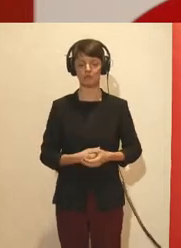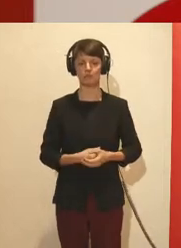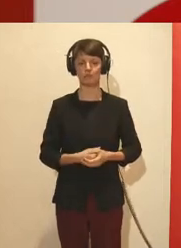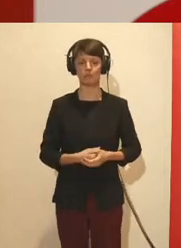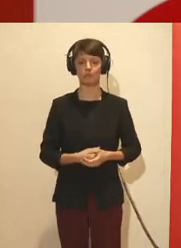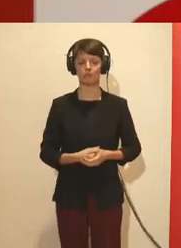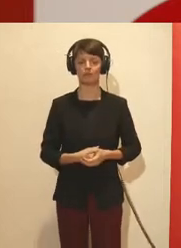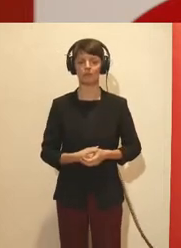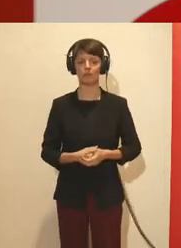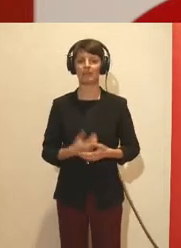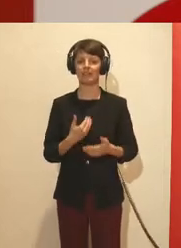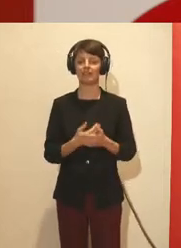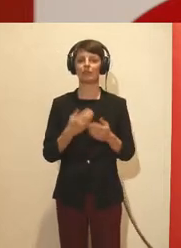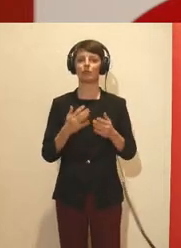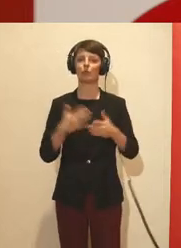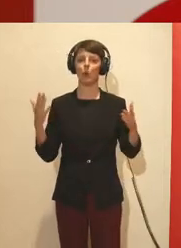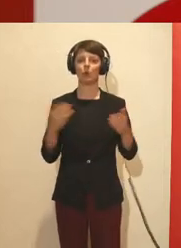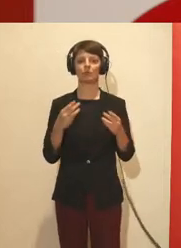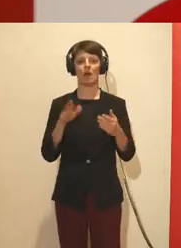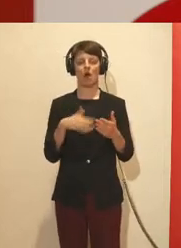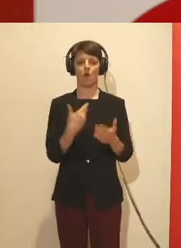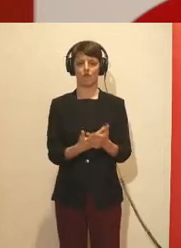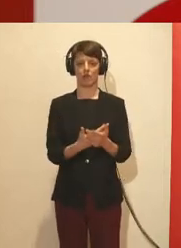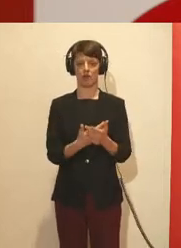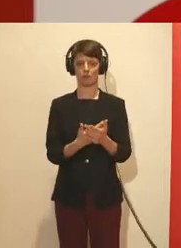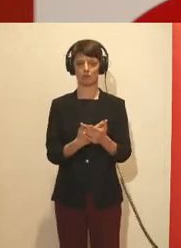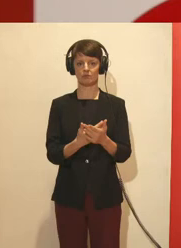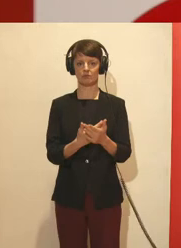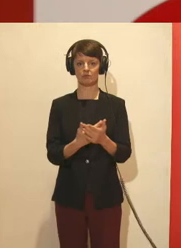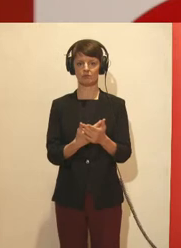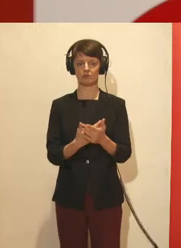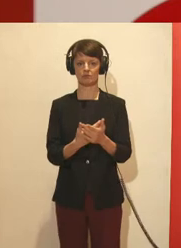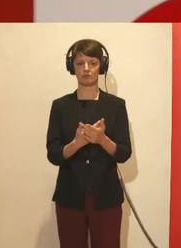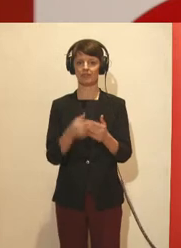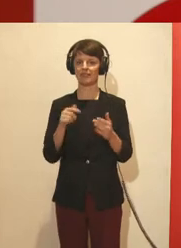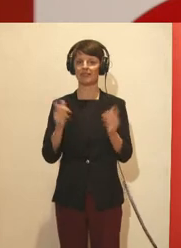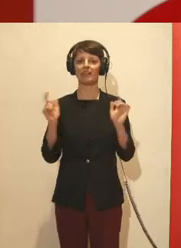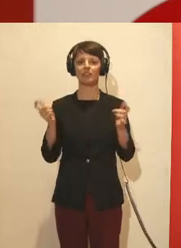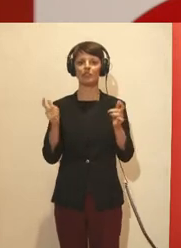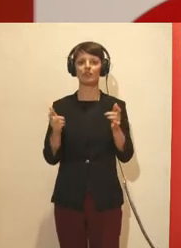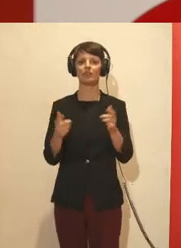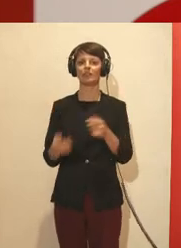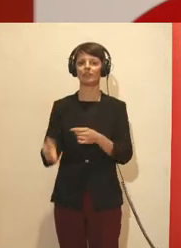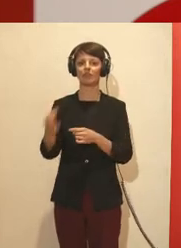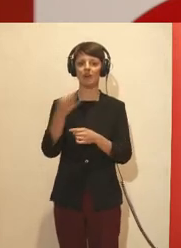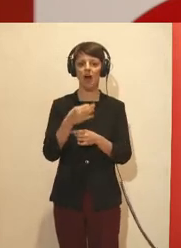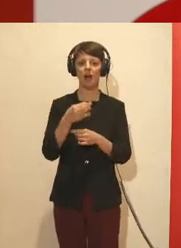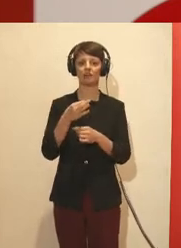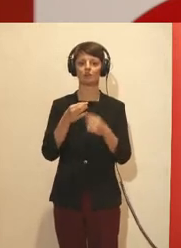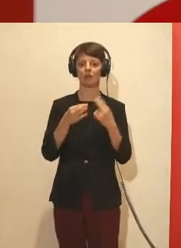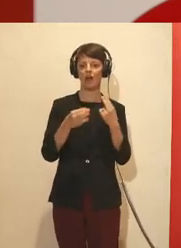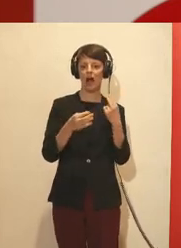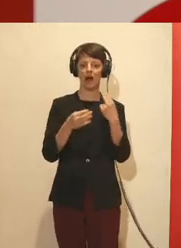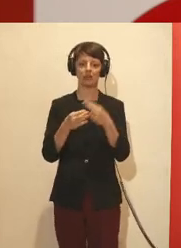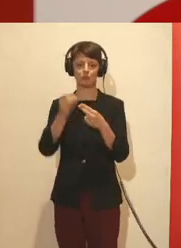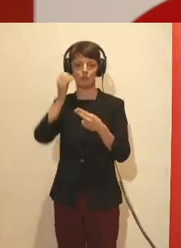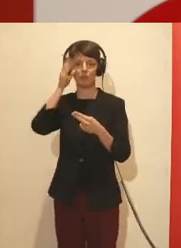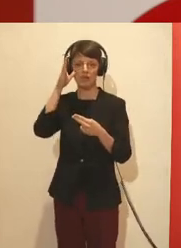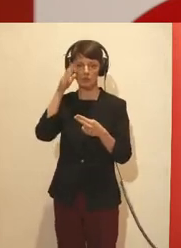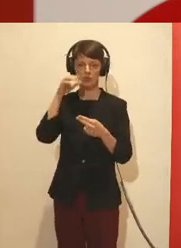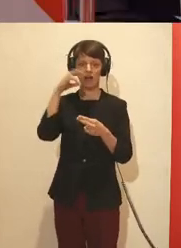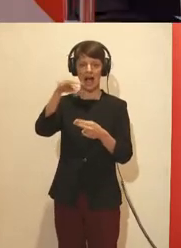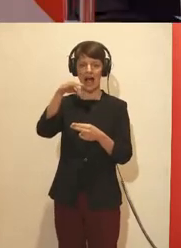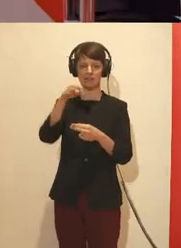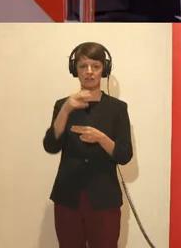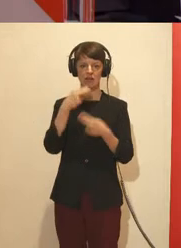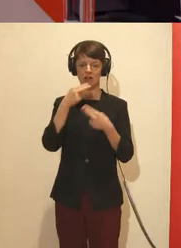eine große aufgabe vor der wir stehen nicht auf jede frage dieser gesellschaft ist bildung der ausweg das ist die eine